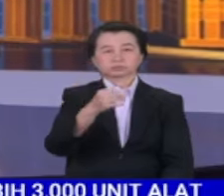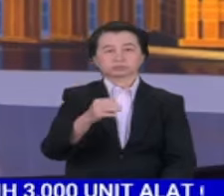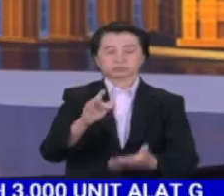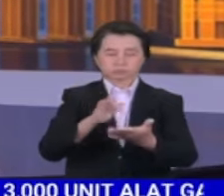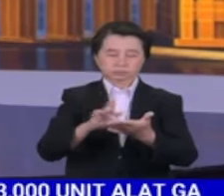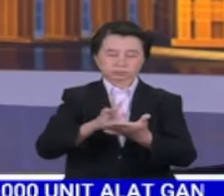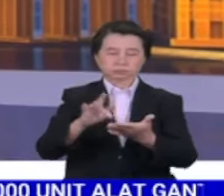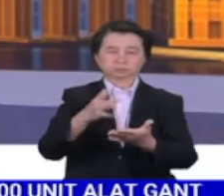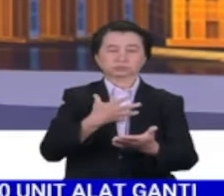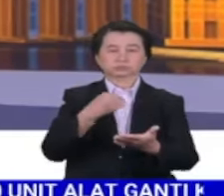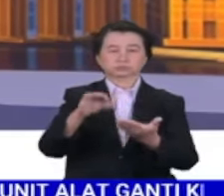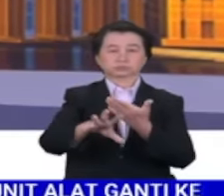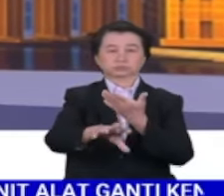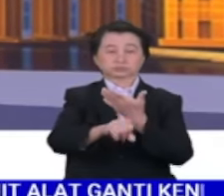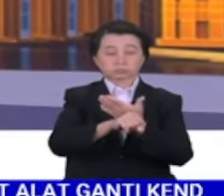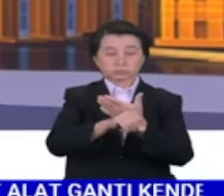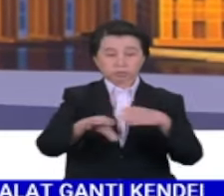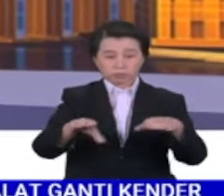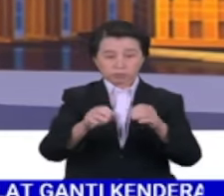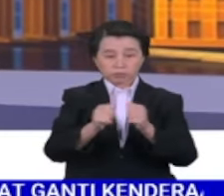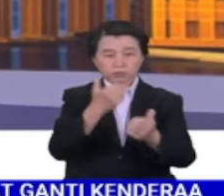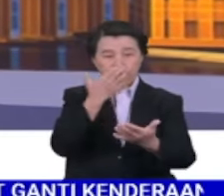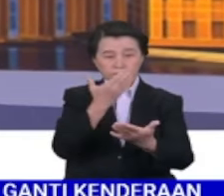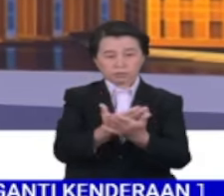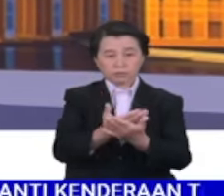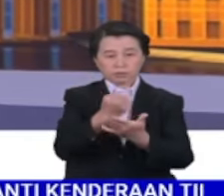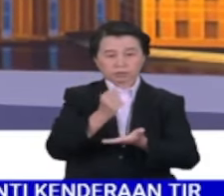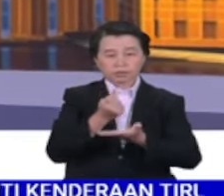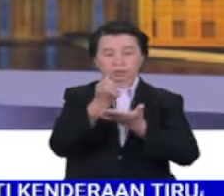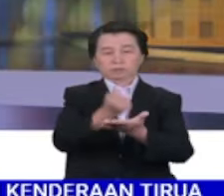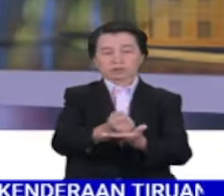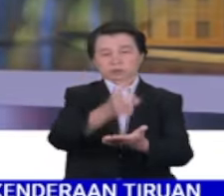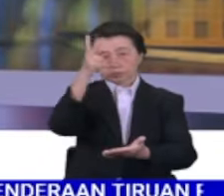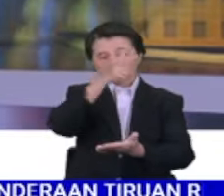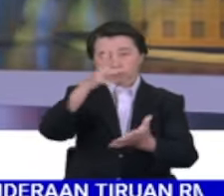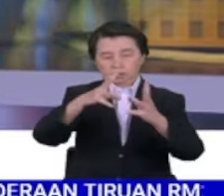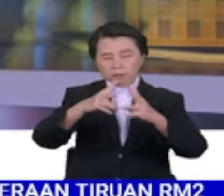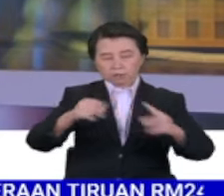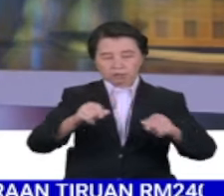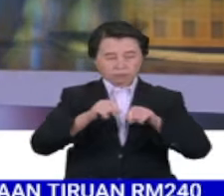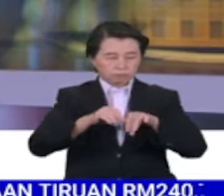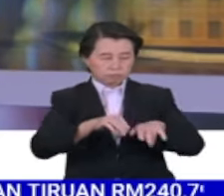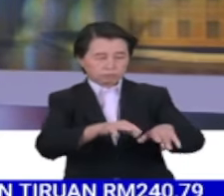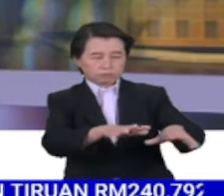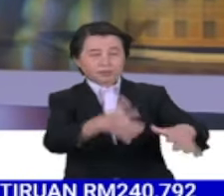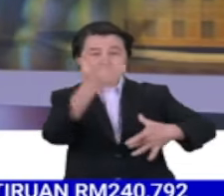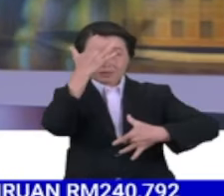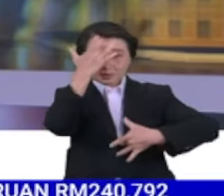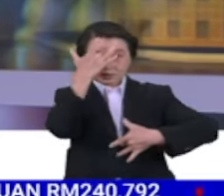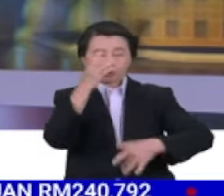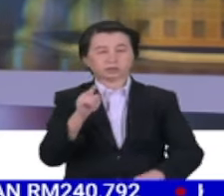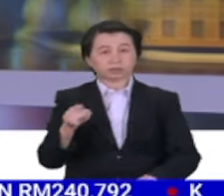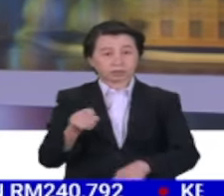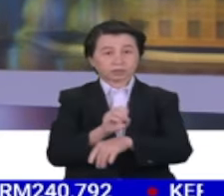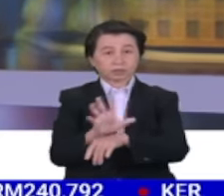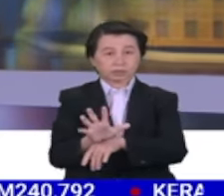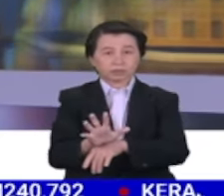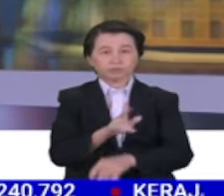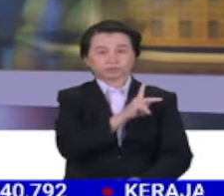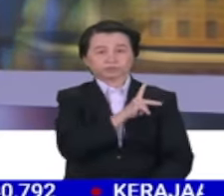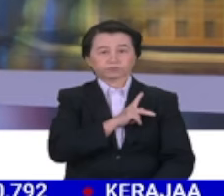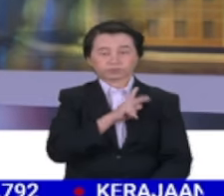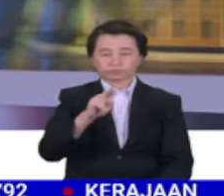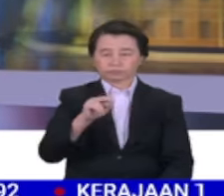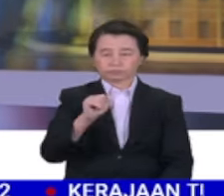aplikasi My Sejahtera dilaksanakan dengan baik dalam membantu kerajaan menangani penularan penyakit berkenaan tentunya